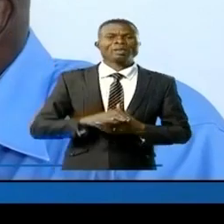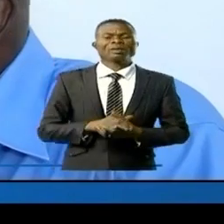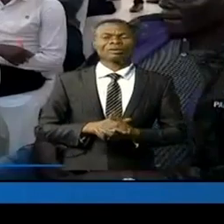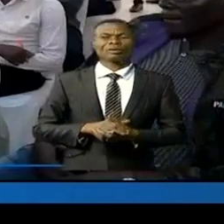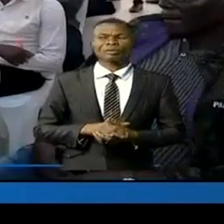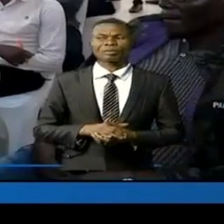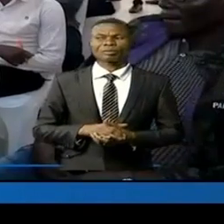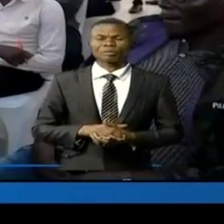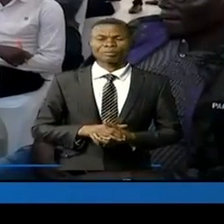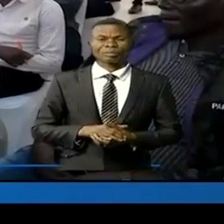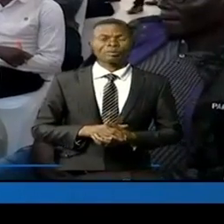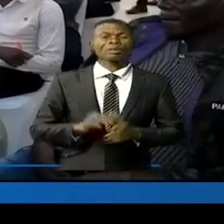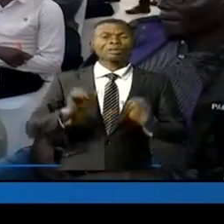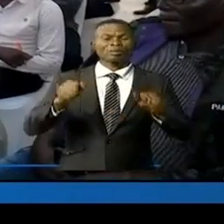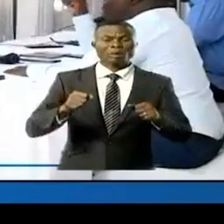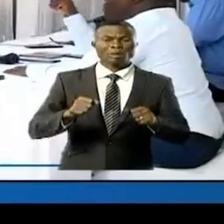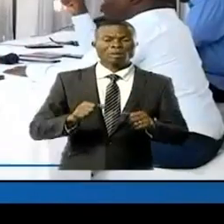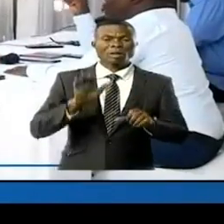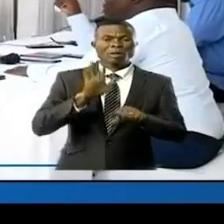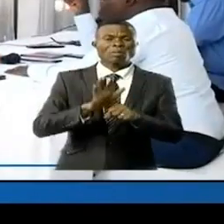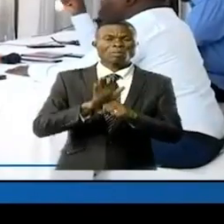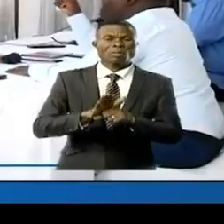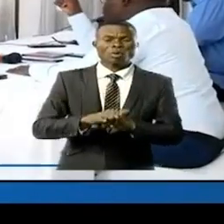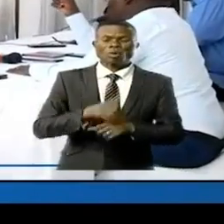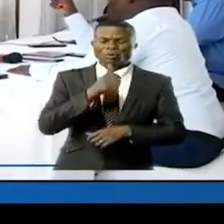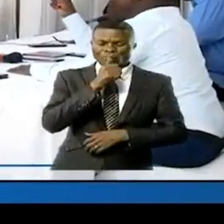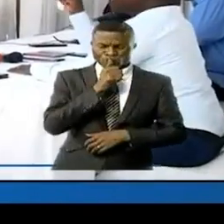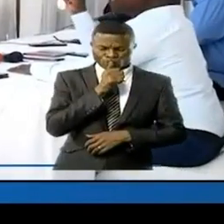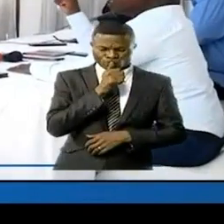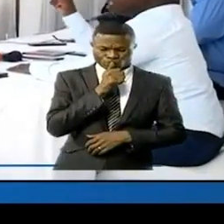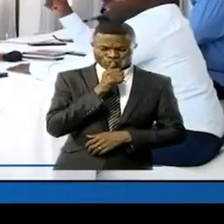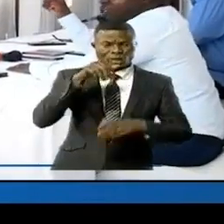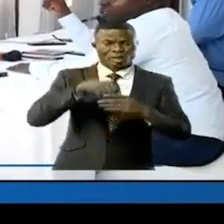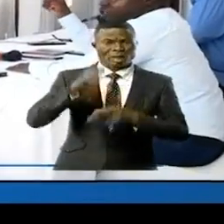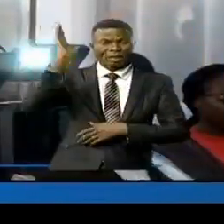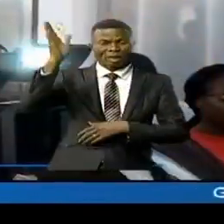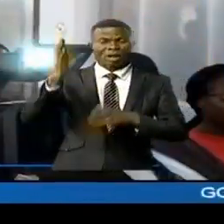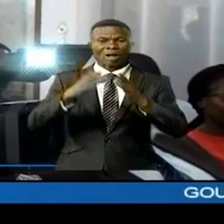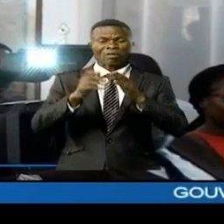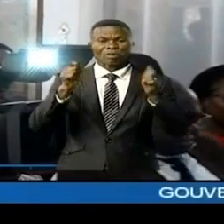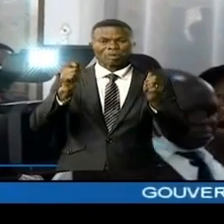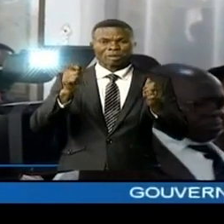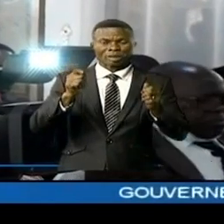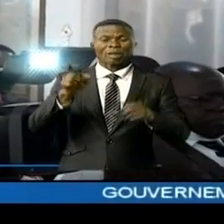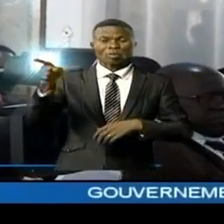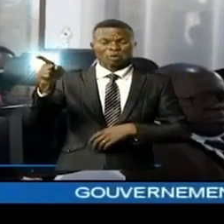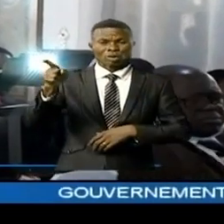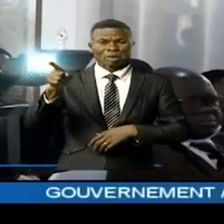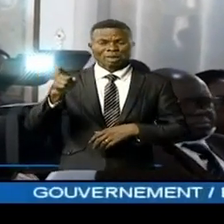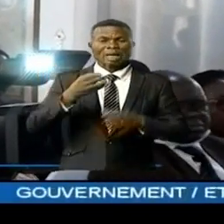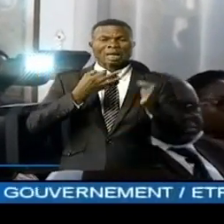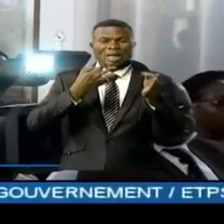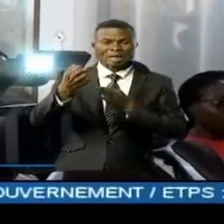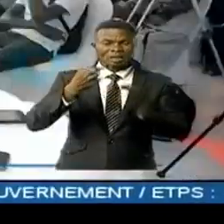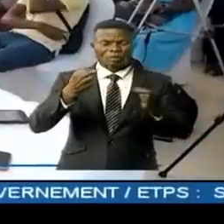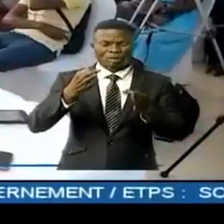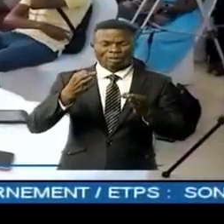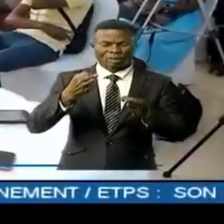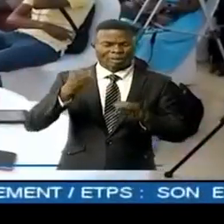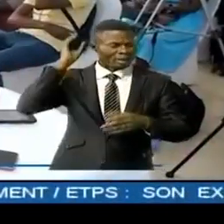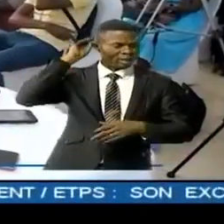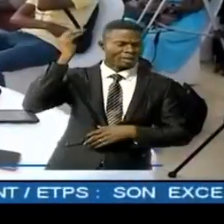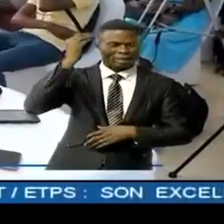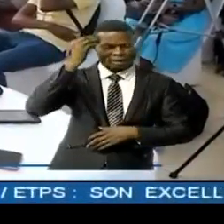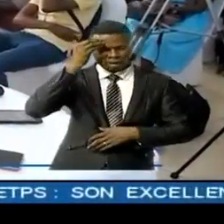il a fallu plusieurs minutes de silence au cours de cette conférence de presse pour que thomas luban l'arrêt prenne ses esprits et enfin